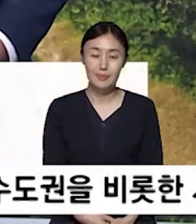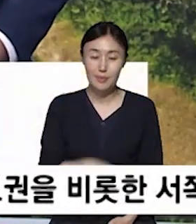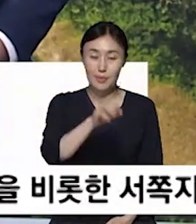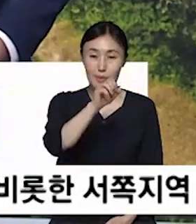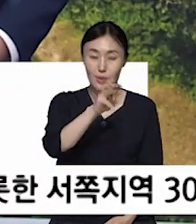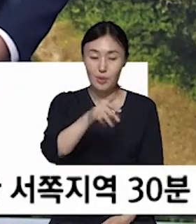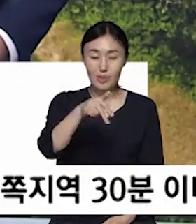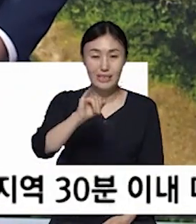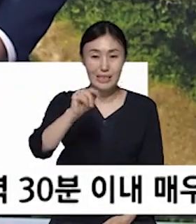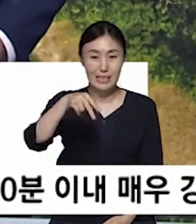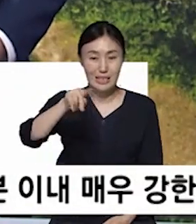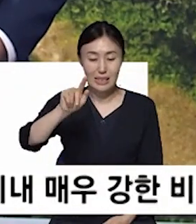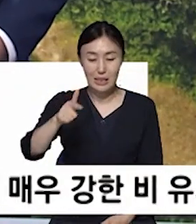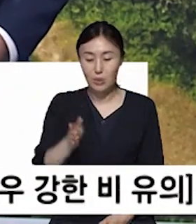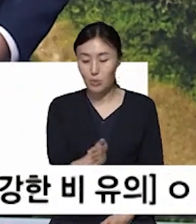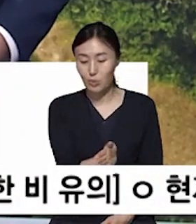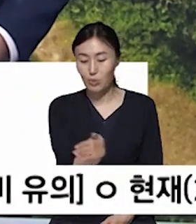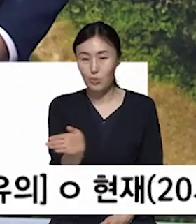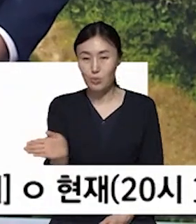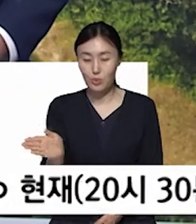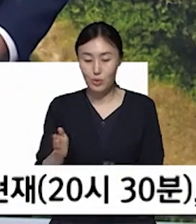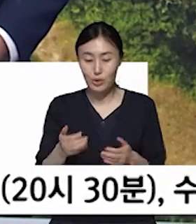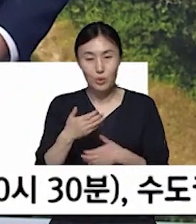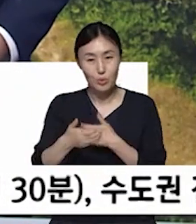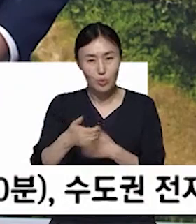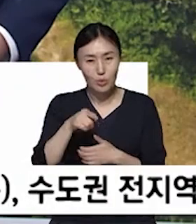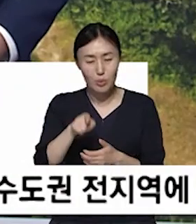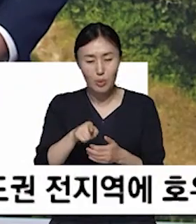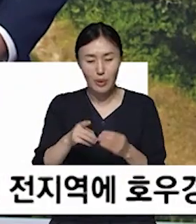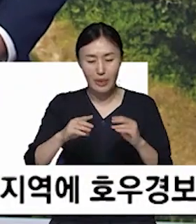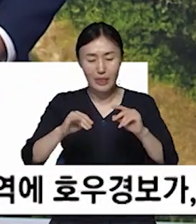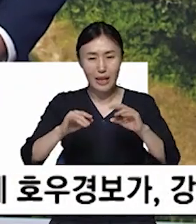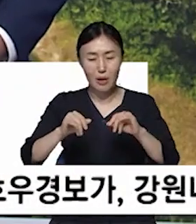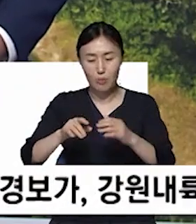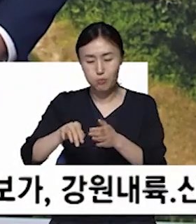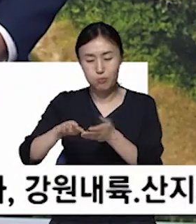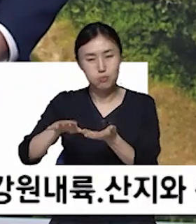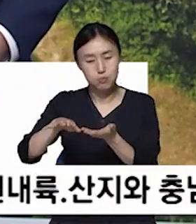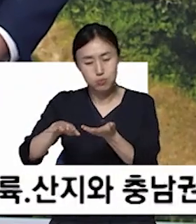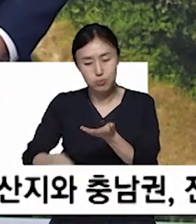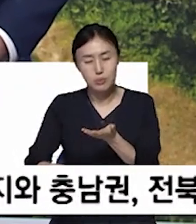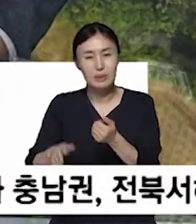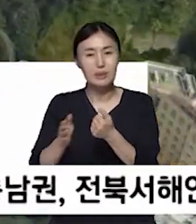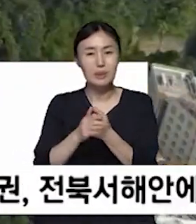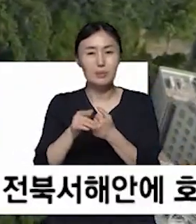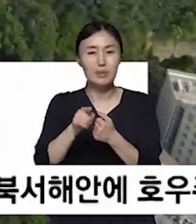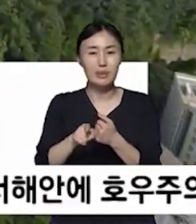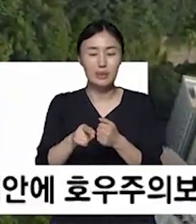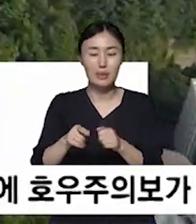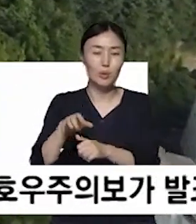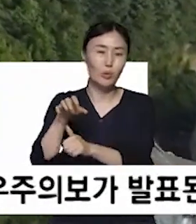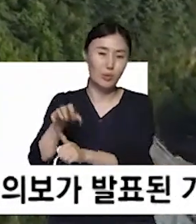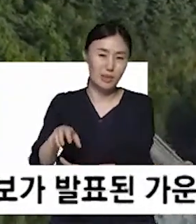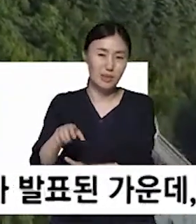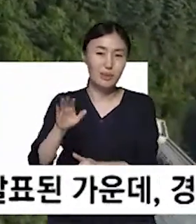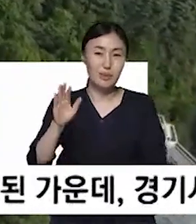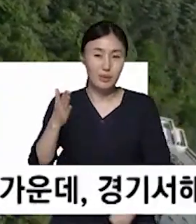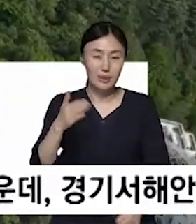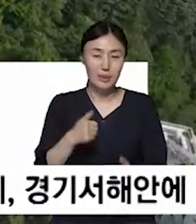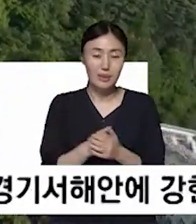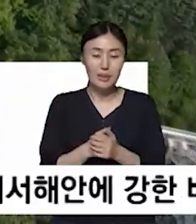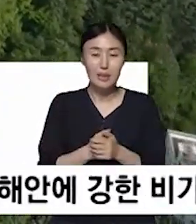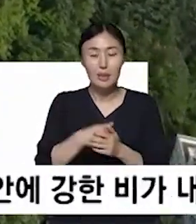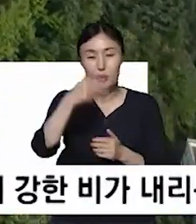광주 지산동 우회도로가 개통한 지 한 달 만에 집안 침하 현상으로 통제됐습니다. 광주동구청은 지산동과